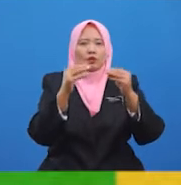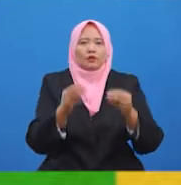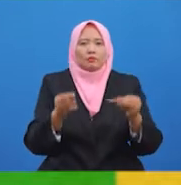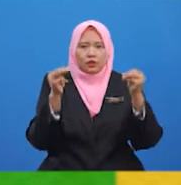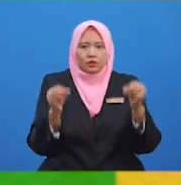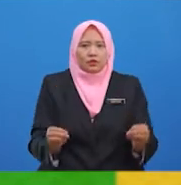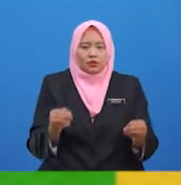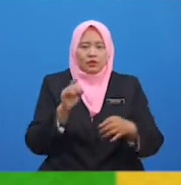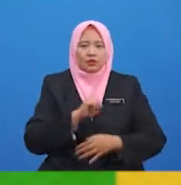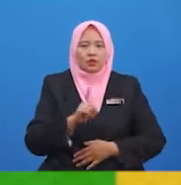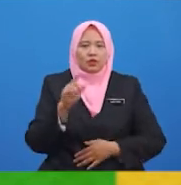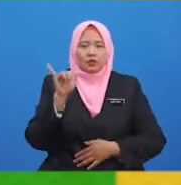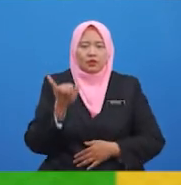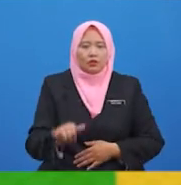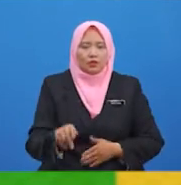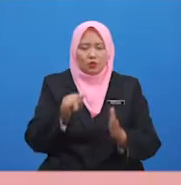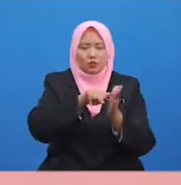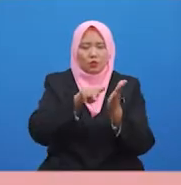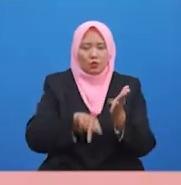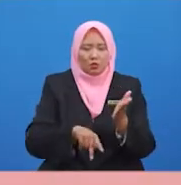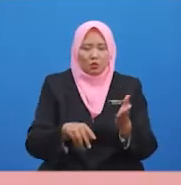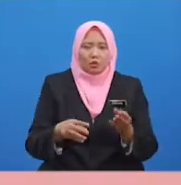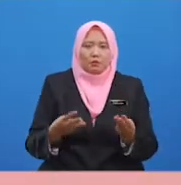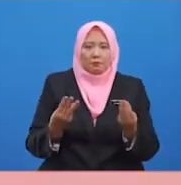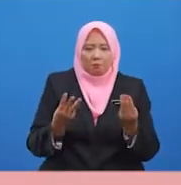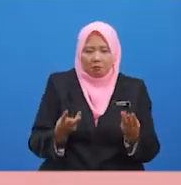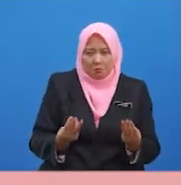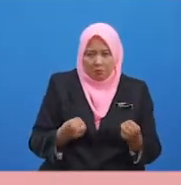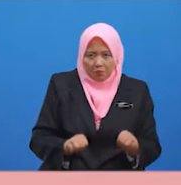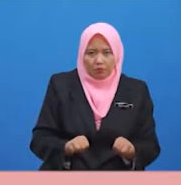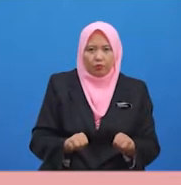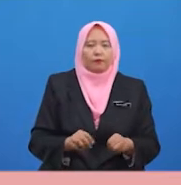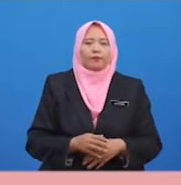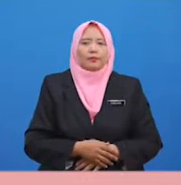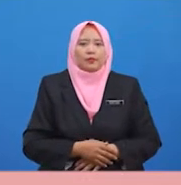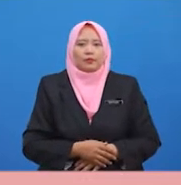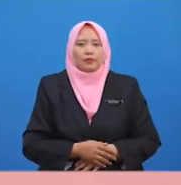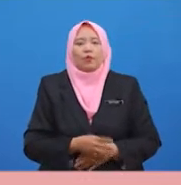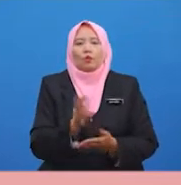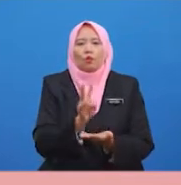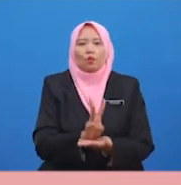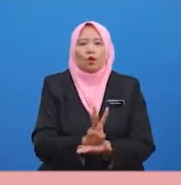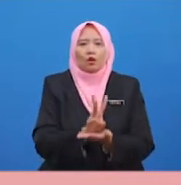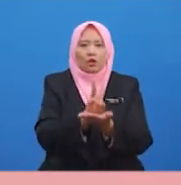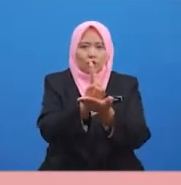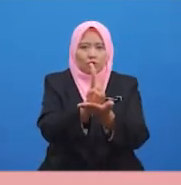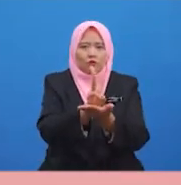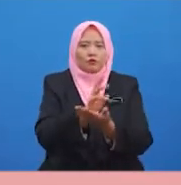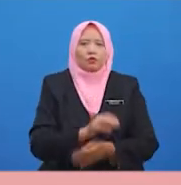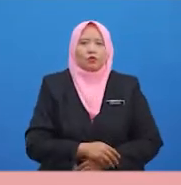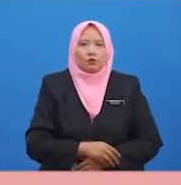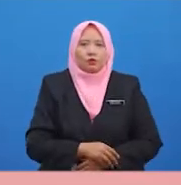berkemampuan. Yang ketiga, waqaf. Bermaksud mewakafkan